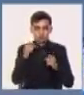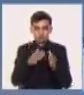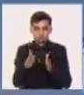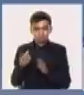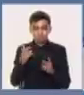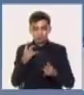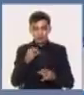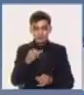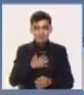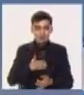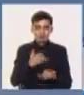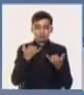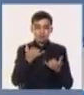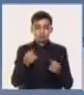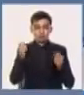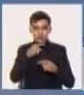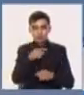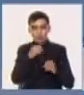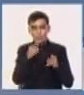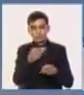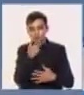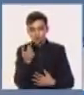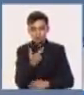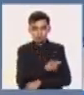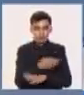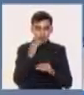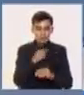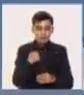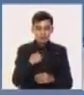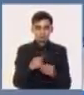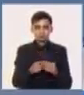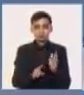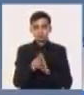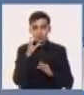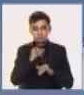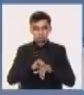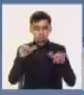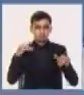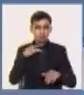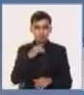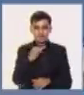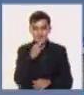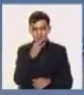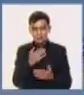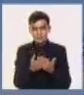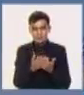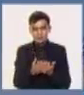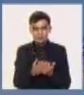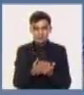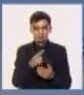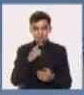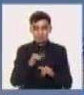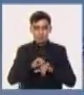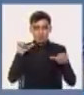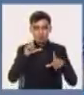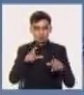Сейчас важно убедиться, что вакцина безопасна и действенна. Мы сможем запустить ее в массовое производство не раньше, чем испытания на большом